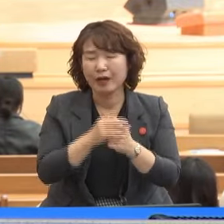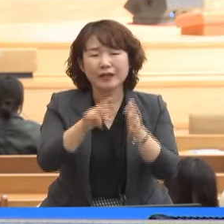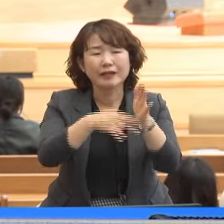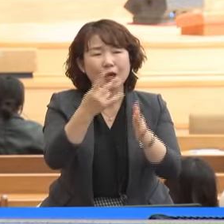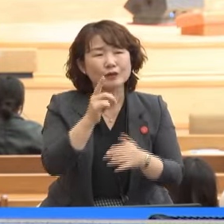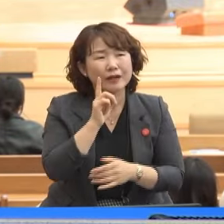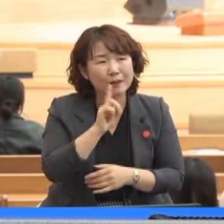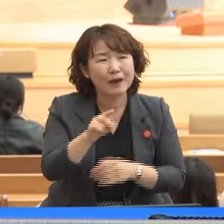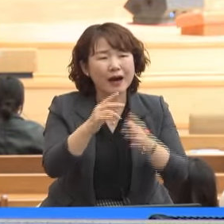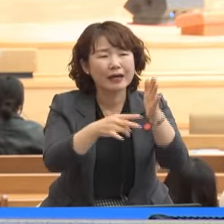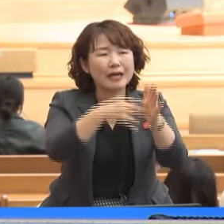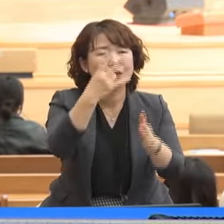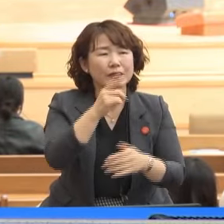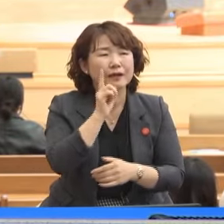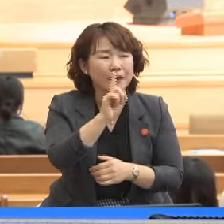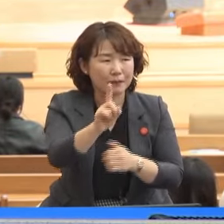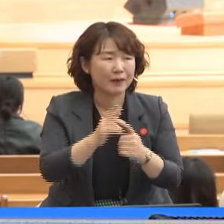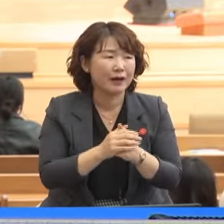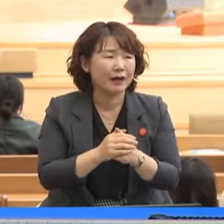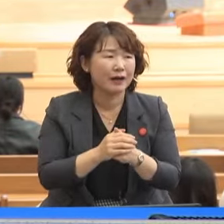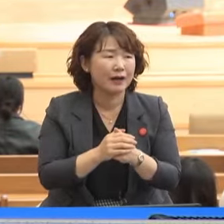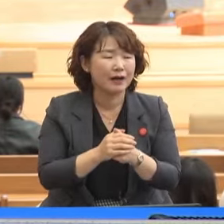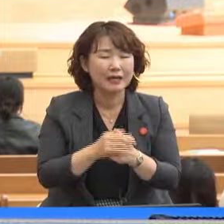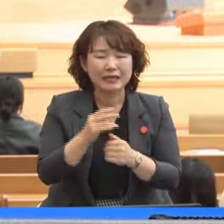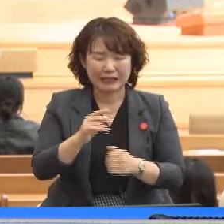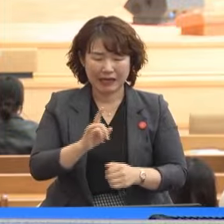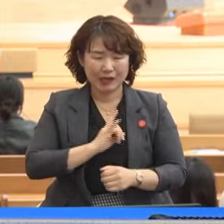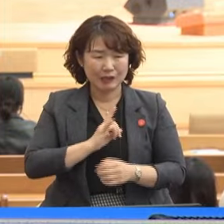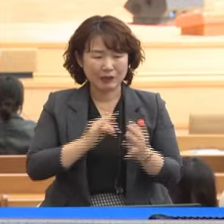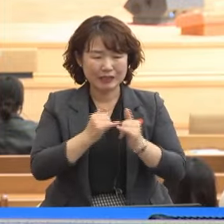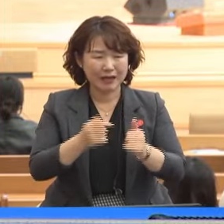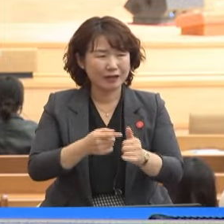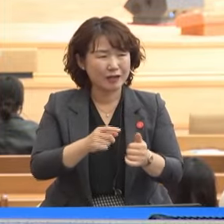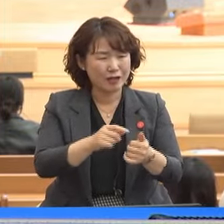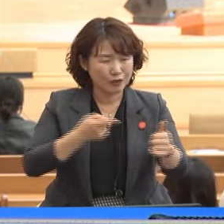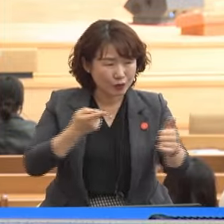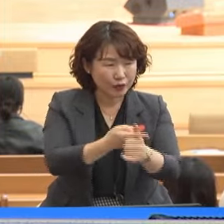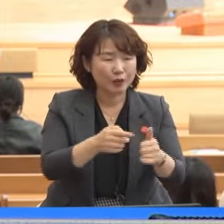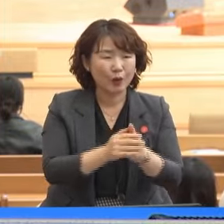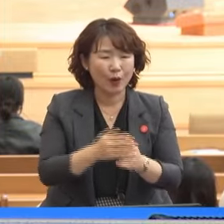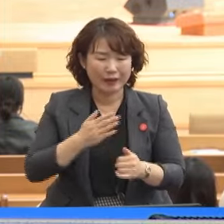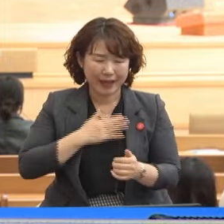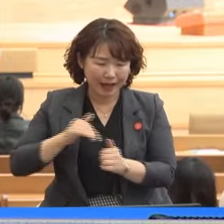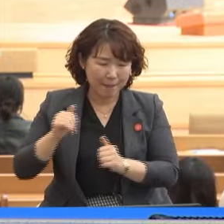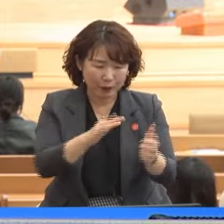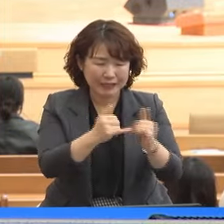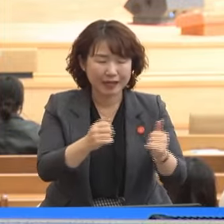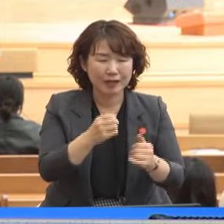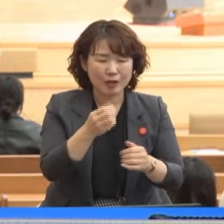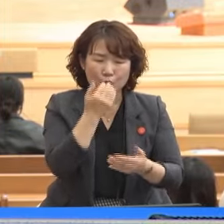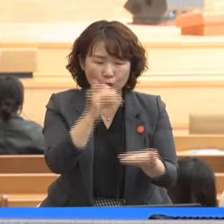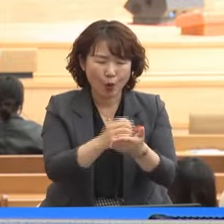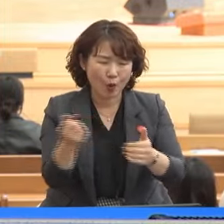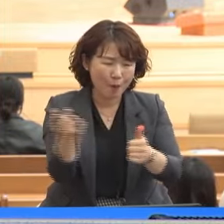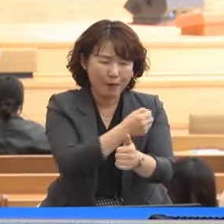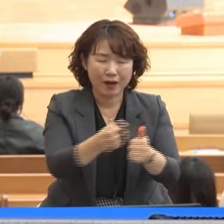예루살렘아, 예루살렘아, 선지자를 죽이고 내게 파송된 자를 돌로 치는